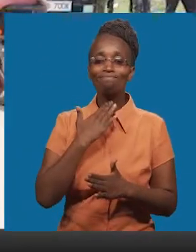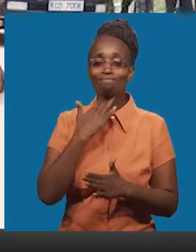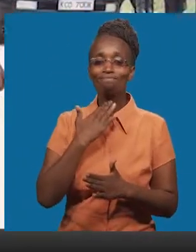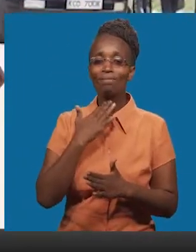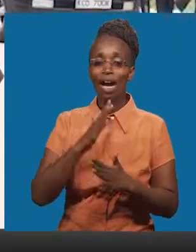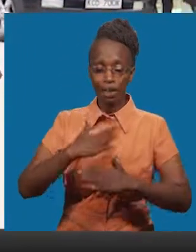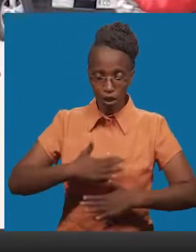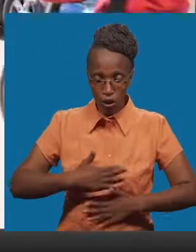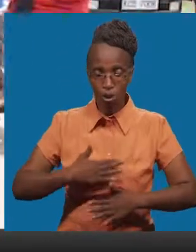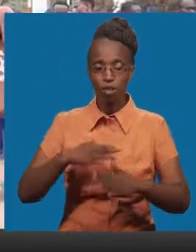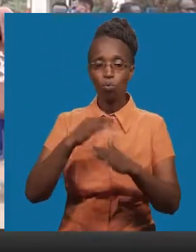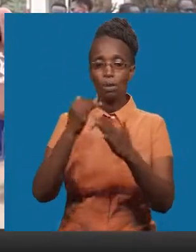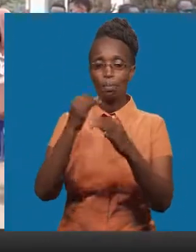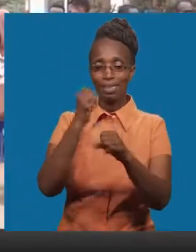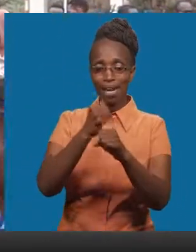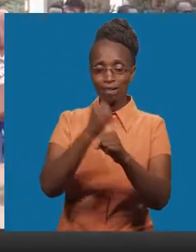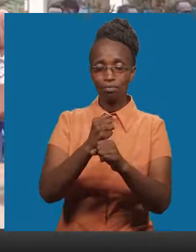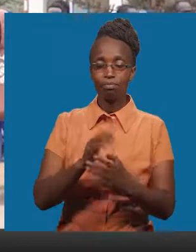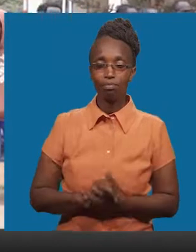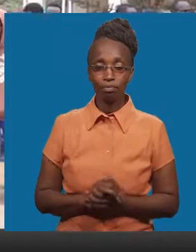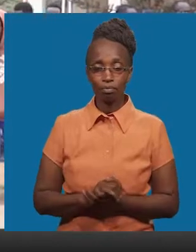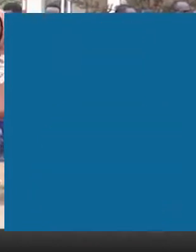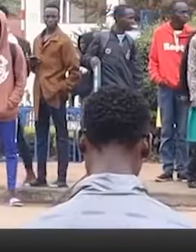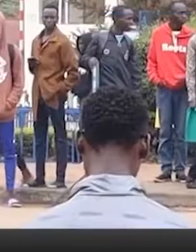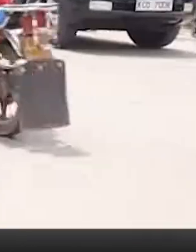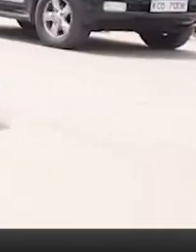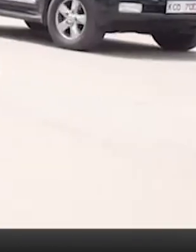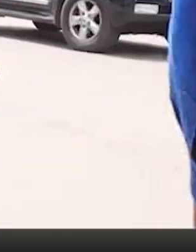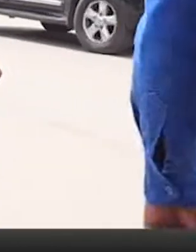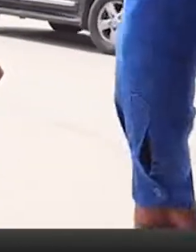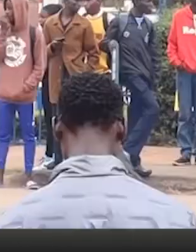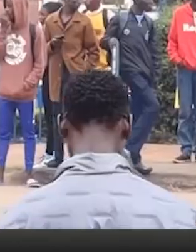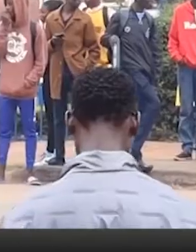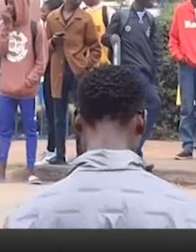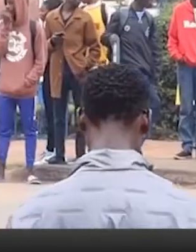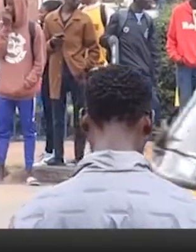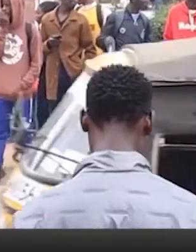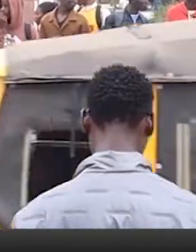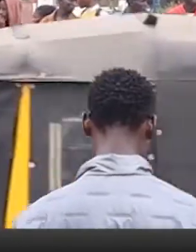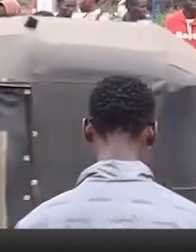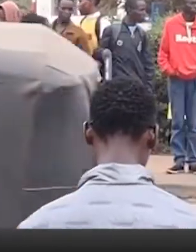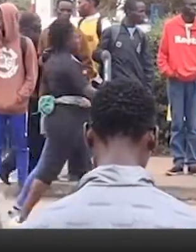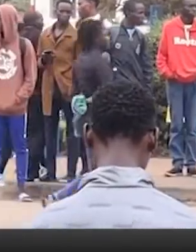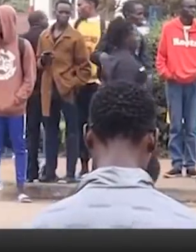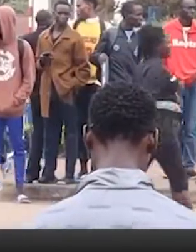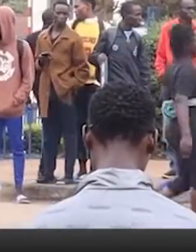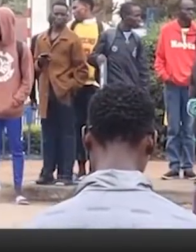matakwa yao yataangaziwa. Faith Ndeto, Undugu TV.